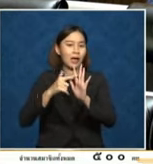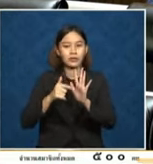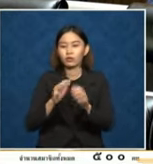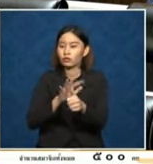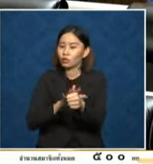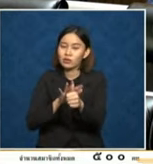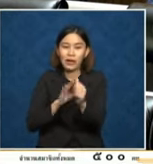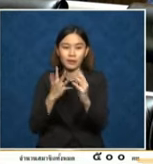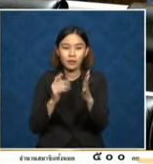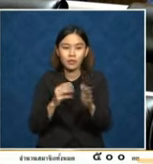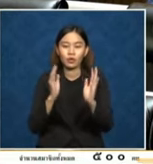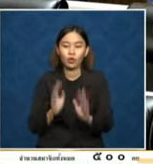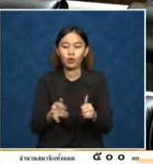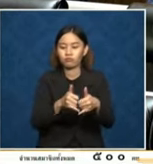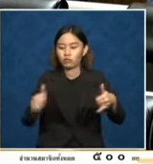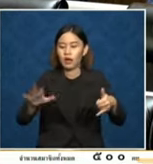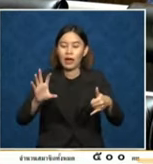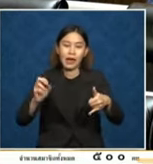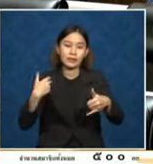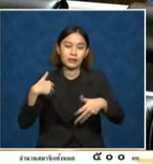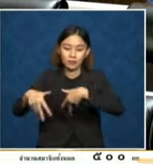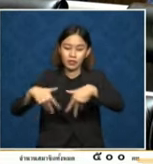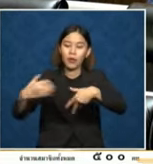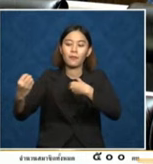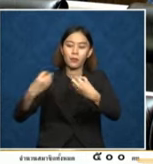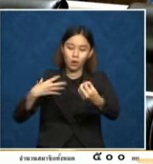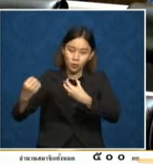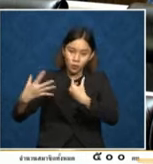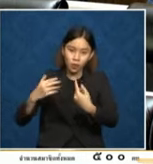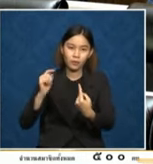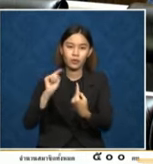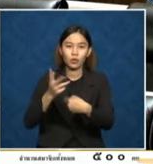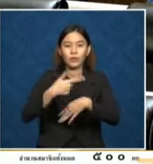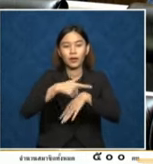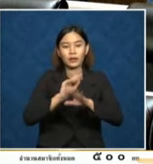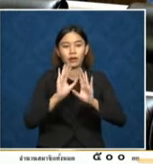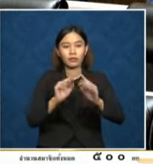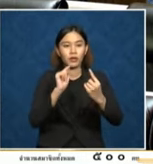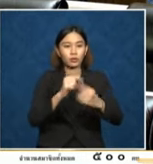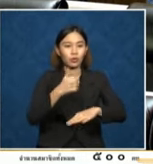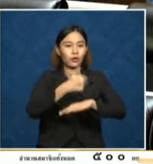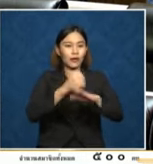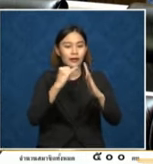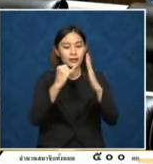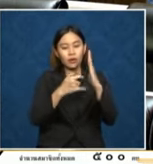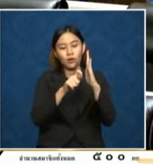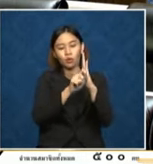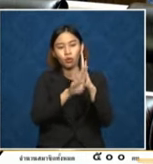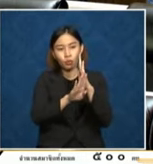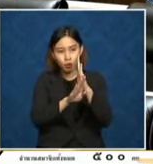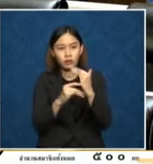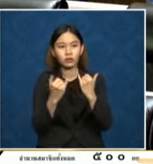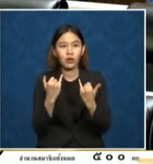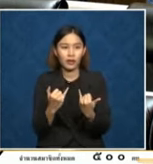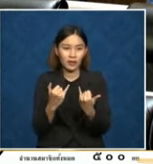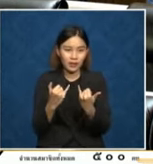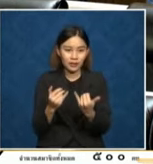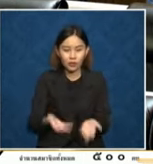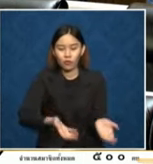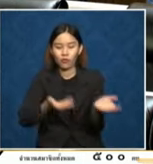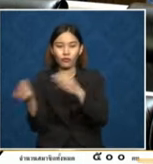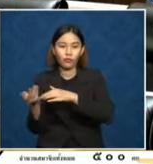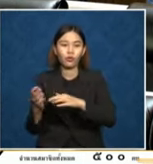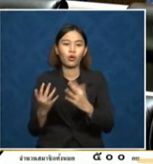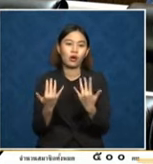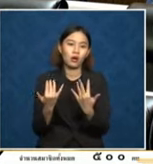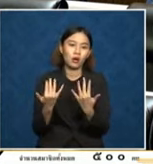นะครับกว่า50รายชาวบ้านจึงร้องนะครับมาผ่านท่านประธานไปยังผู้ว่าการจังหวัดอุบลราชธานีนะครับให้ชะลอการไล่รื้อแล้วก็การด